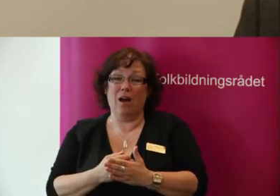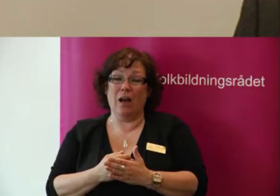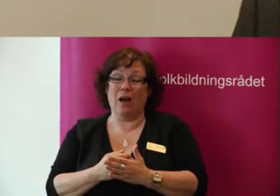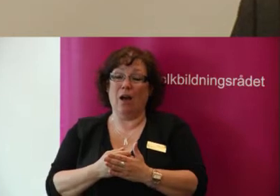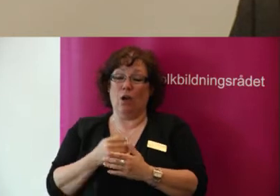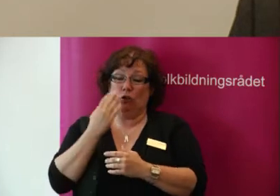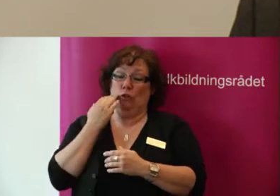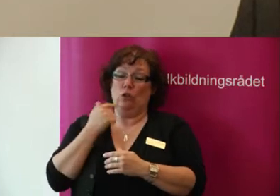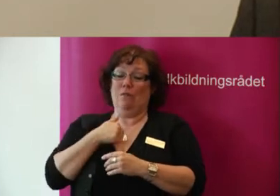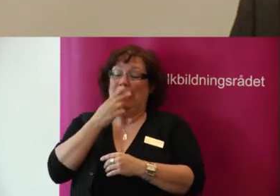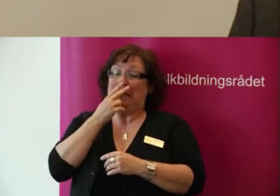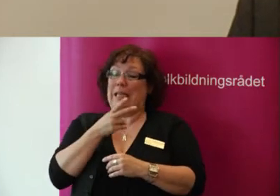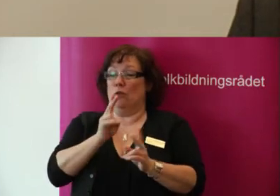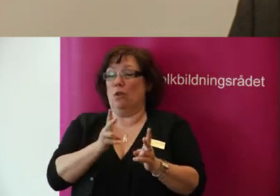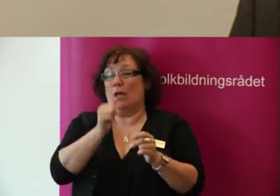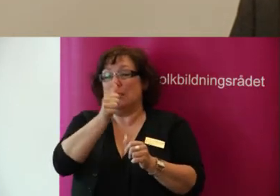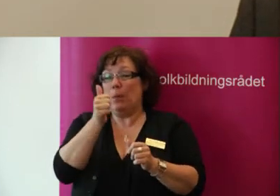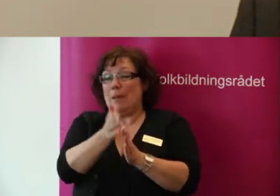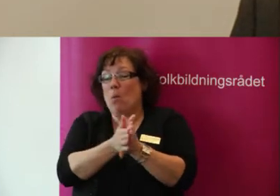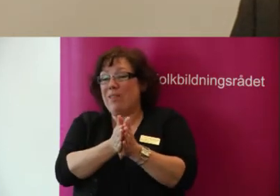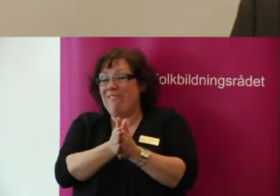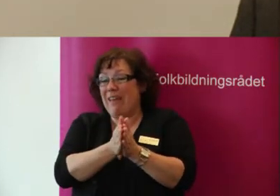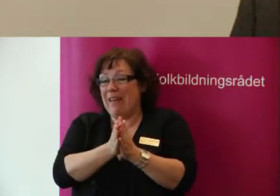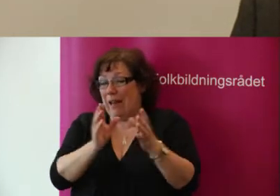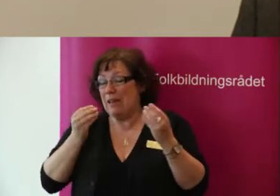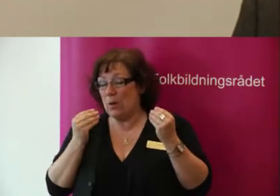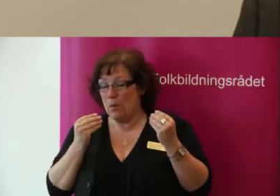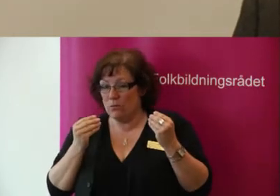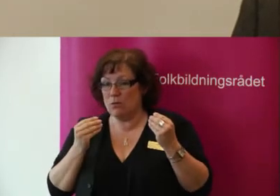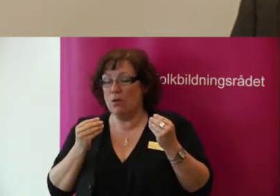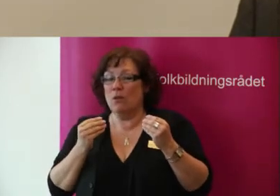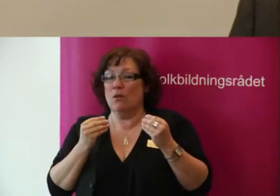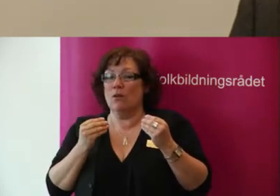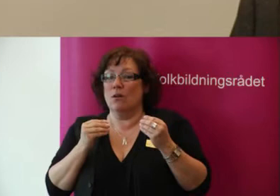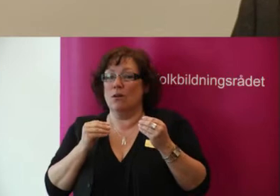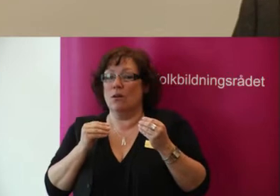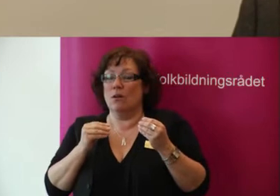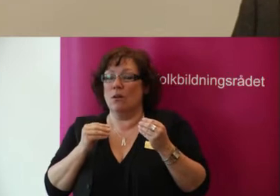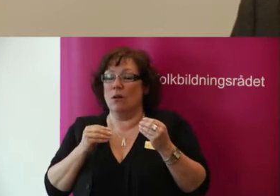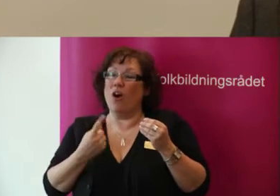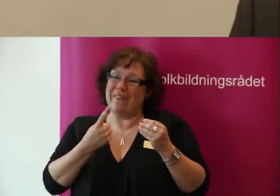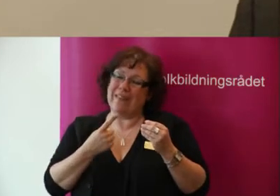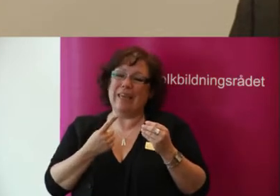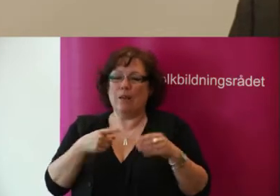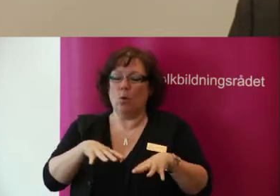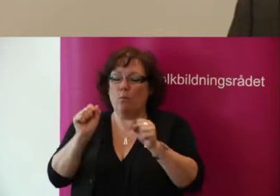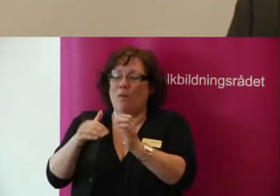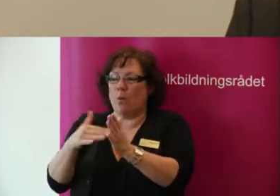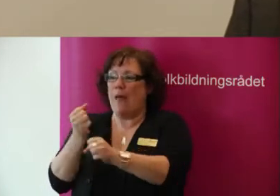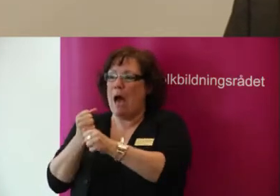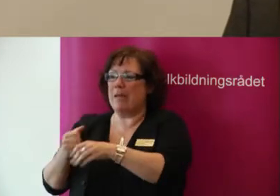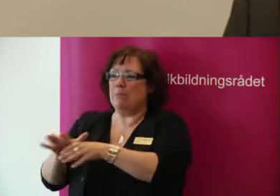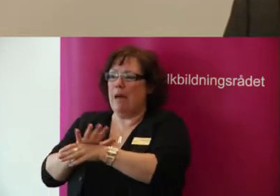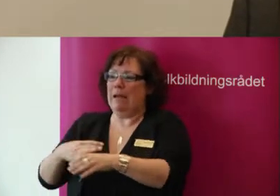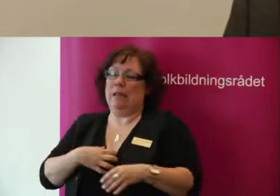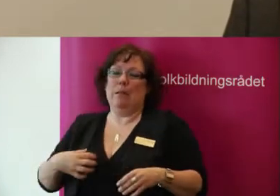att de här studiemotiverande kurserna som i och för sig är då ett uppdrag så att säga, från